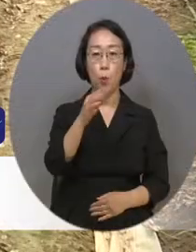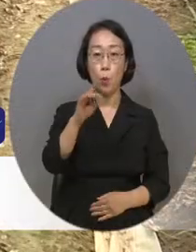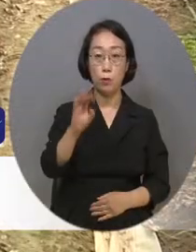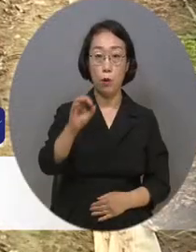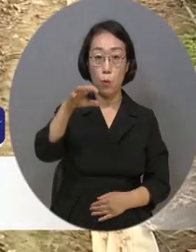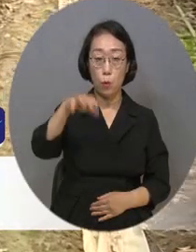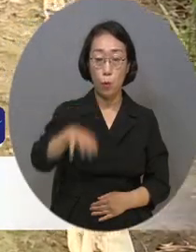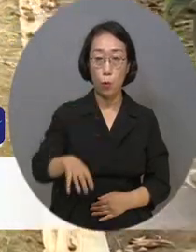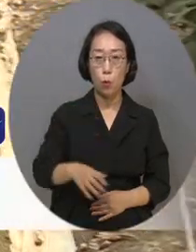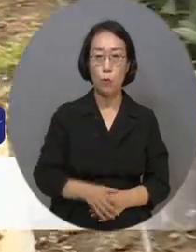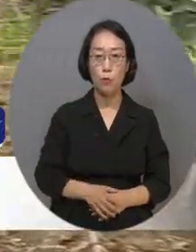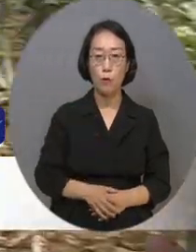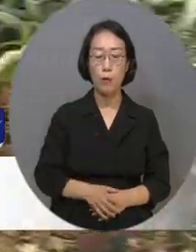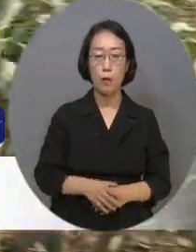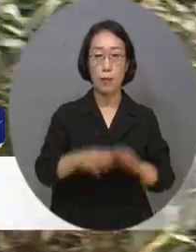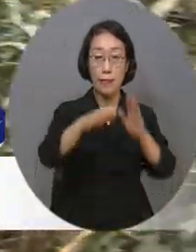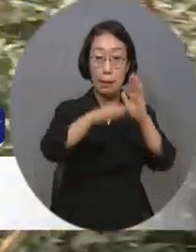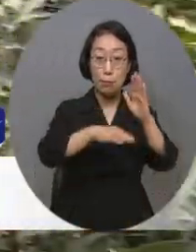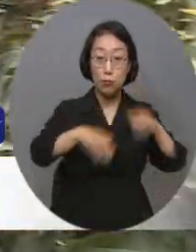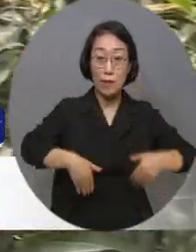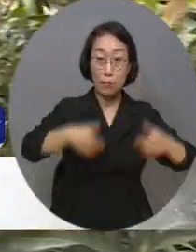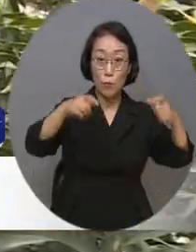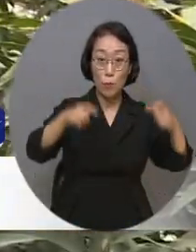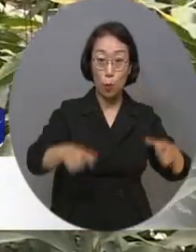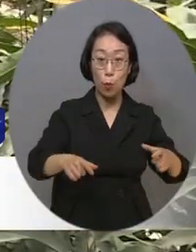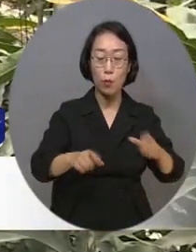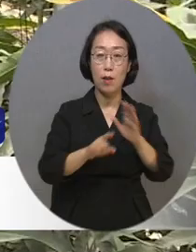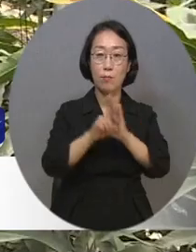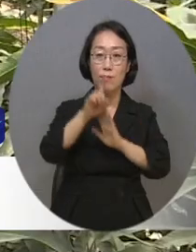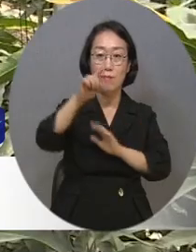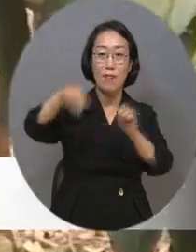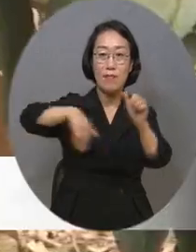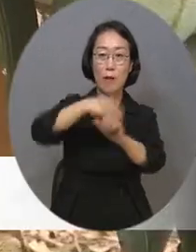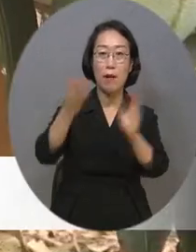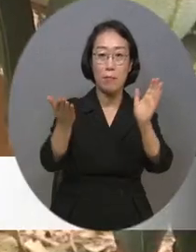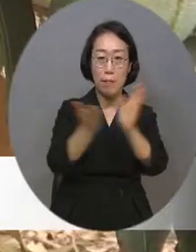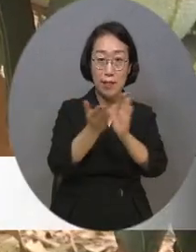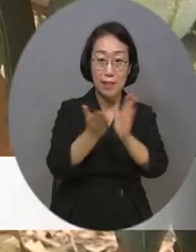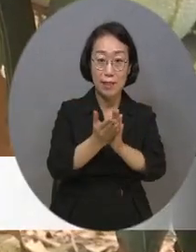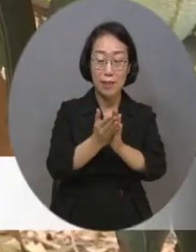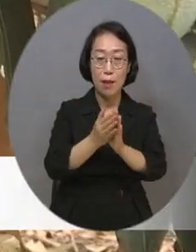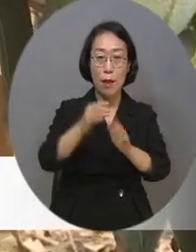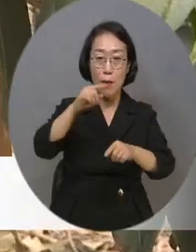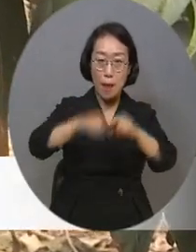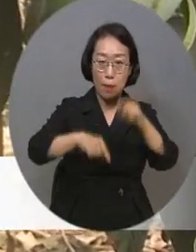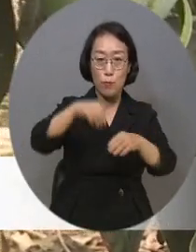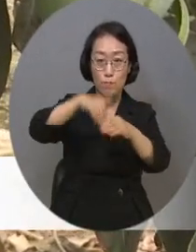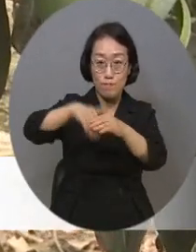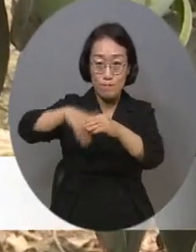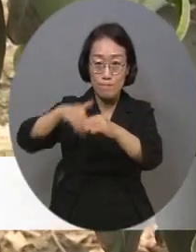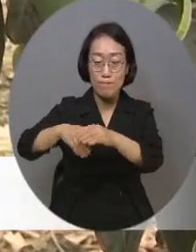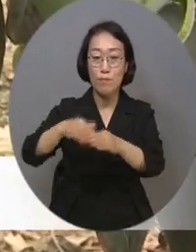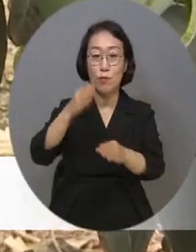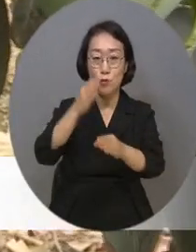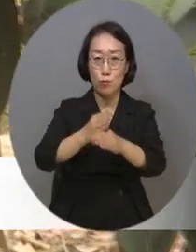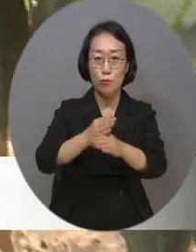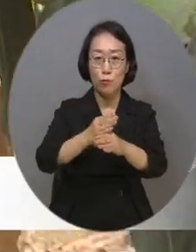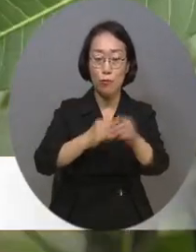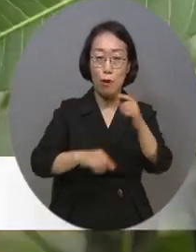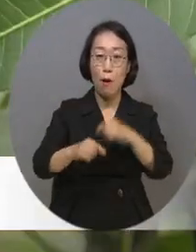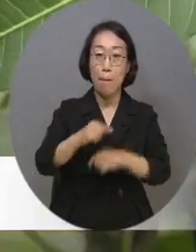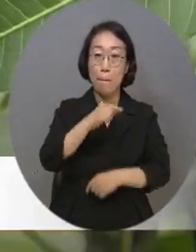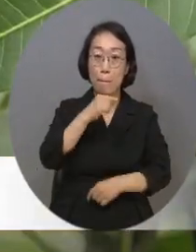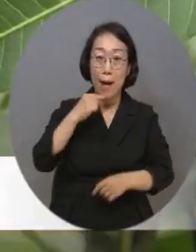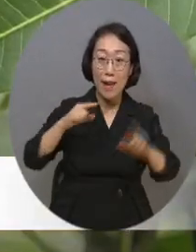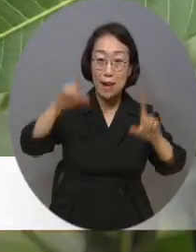보성군은 남부지방의 특색을 살려 아열대 전략 작목을 육성하고 있으며, 여름을 맞아 나무마다 붉은 빛으로 탐스럽게